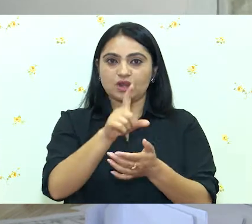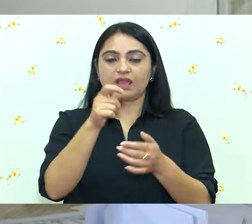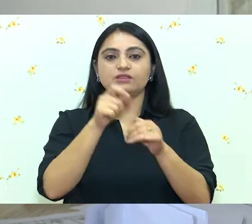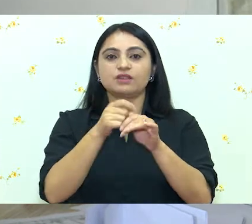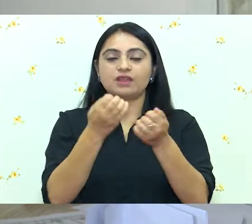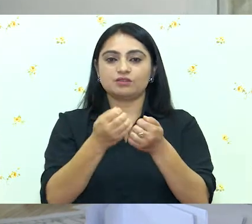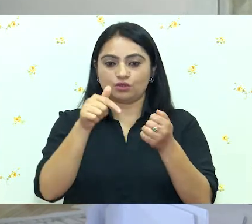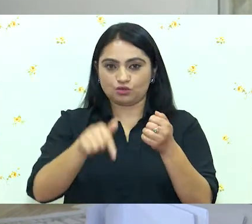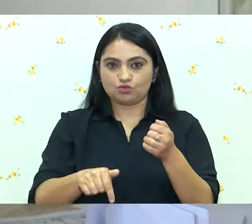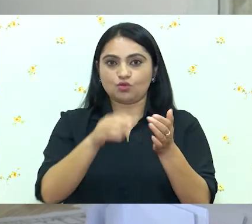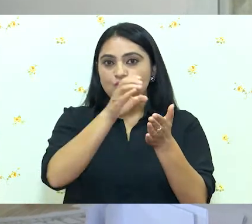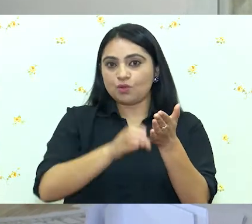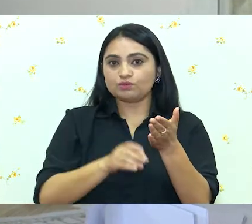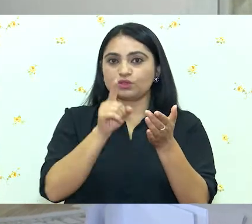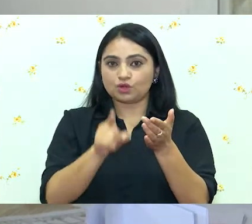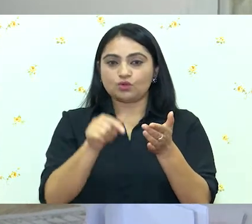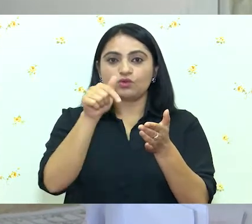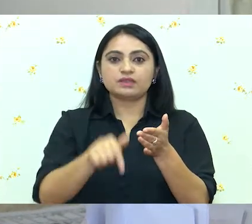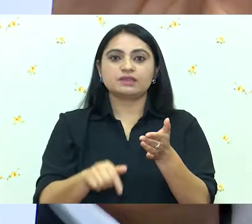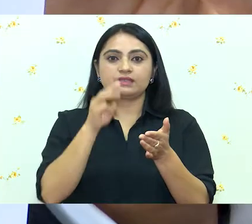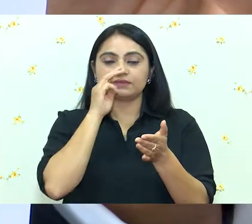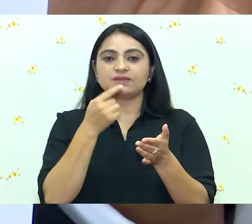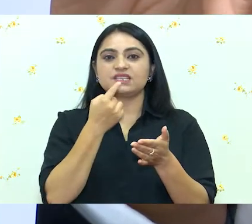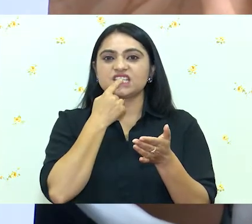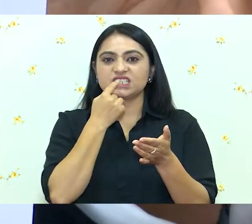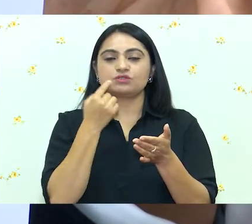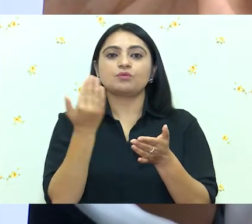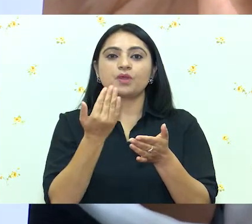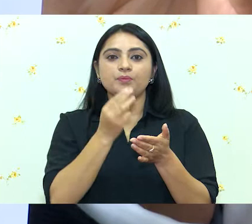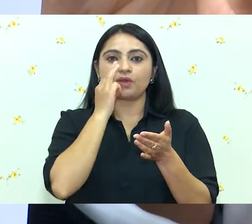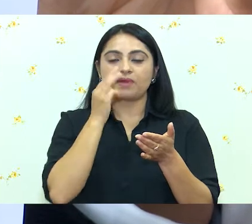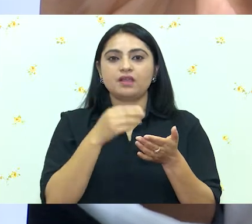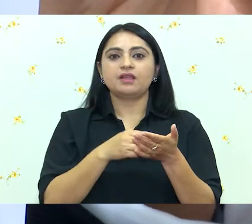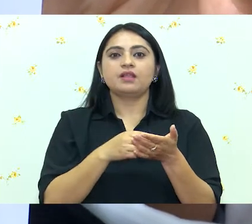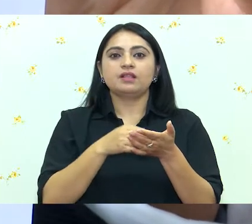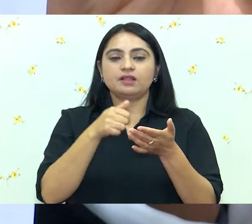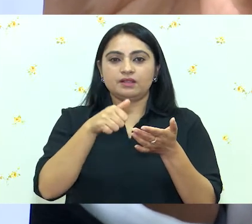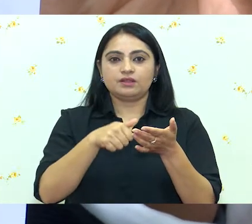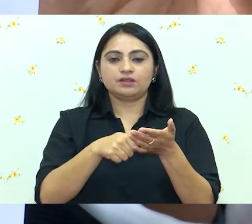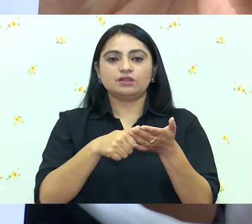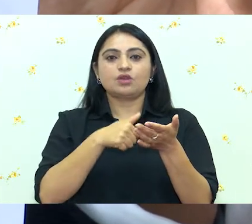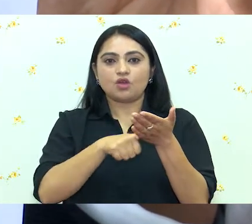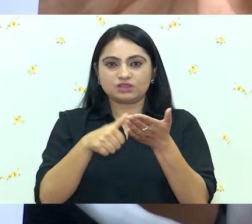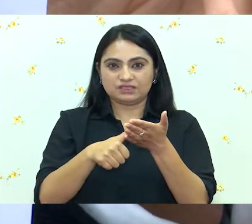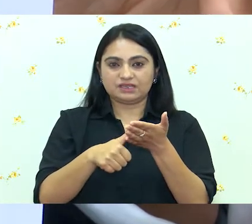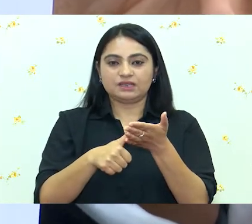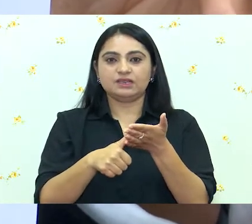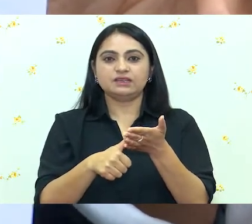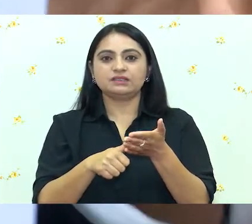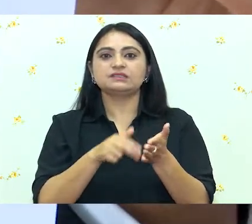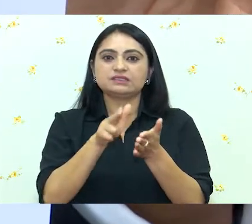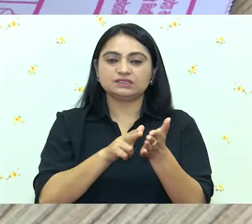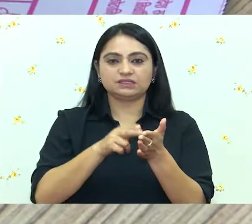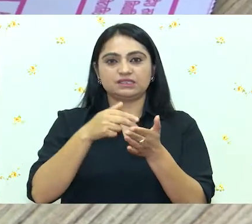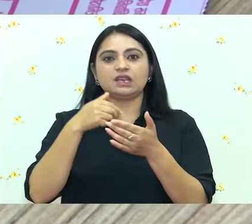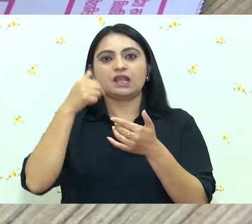यो मतपत्र हो। यो मतपत्र चाहिँ सेतो पृष्ठभूमिमा अक्षर र निर्वाचन चिन्हहरू रातो रङले